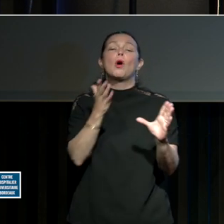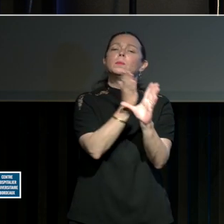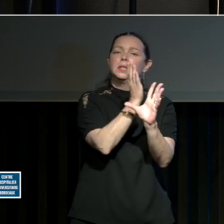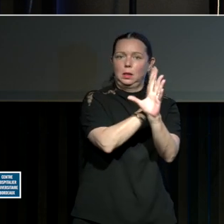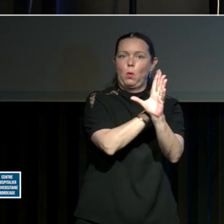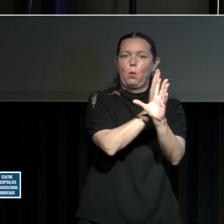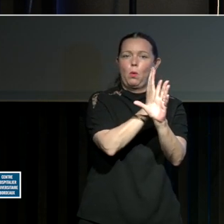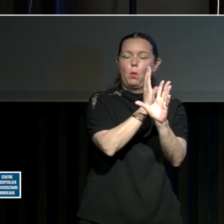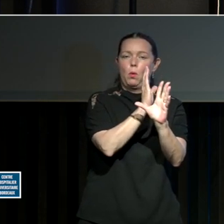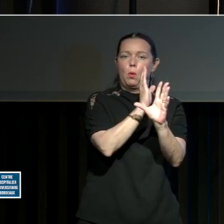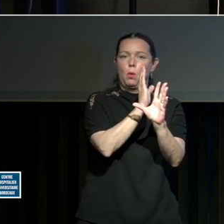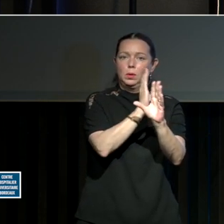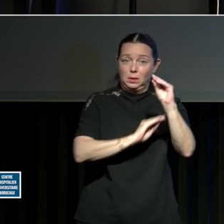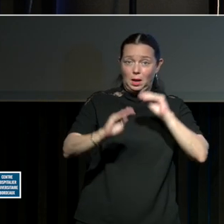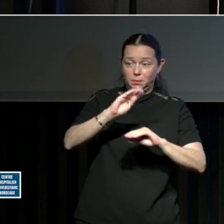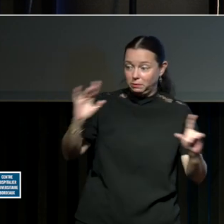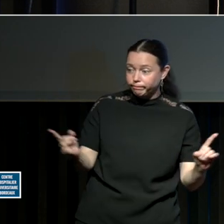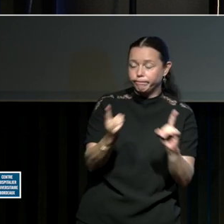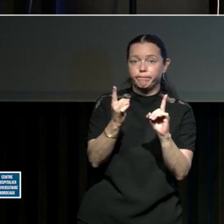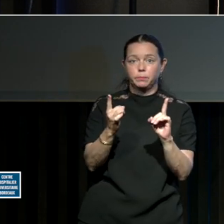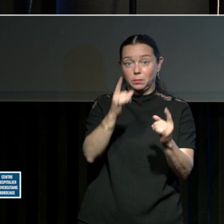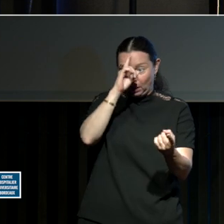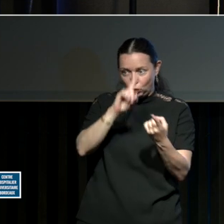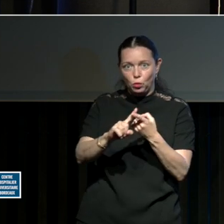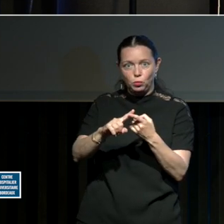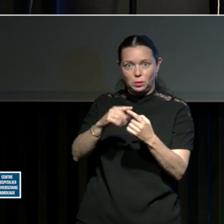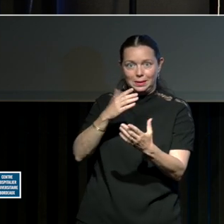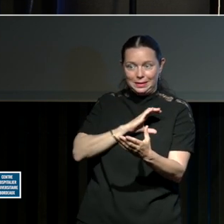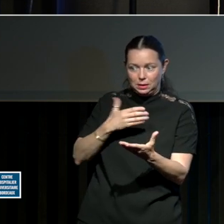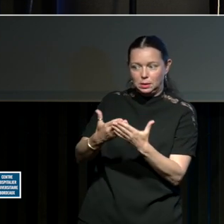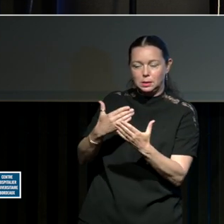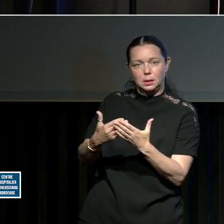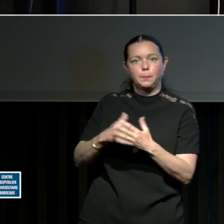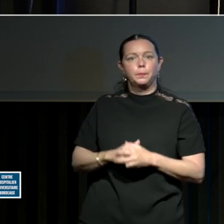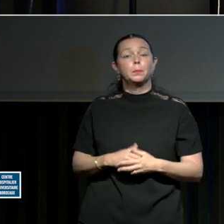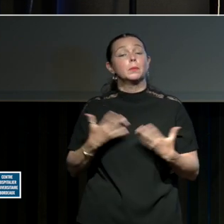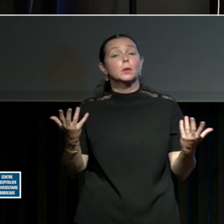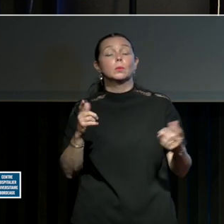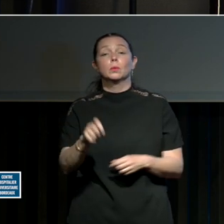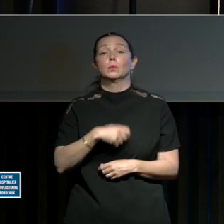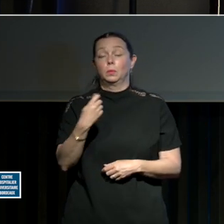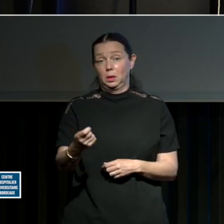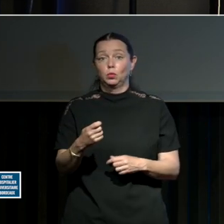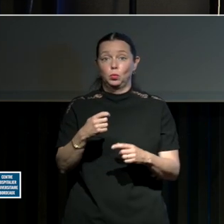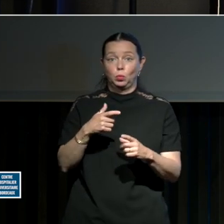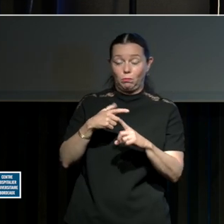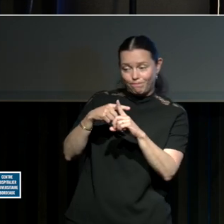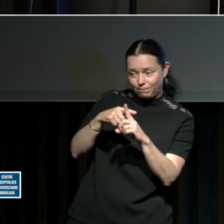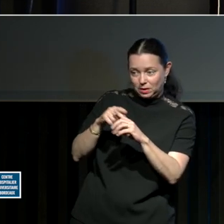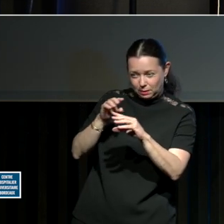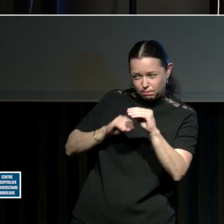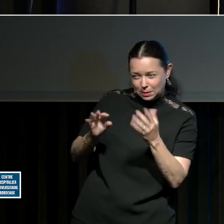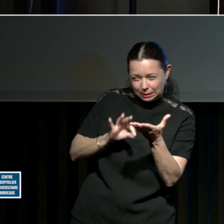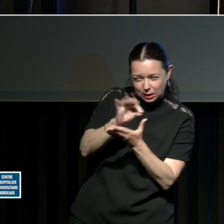qui vont être ciblées sur ces aspects. Et bien sûr, ces approches vont s'intégrer dans une prise en